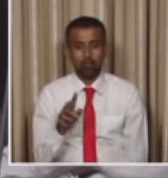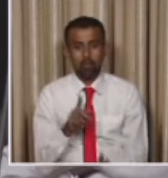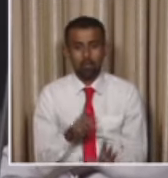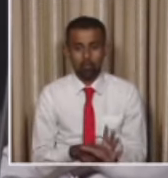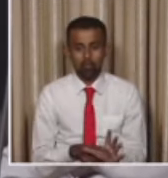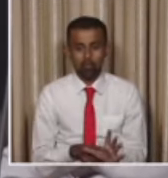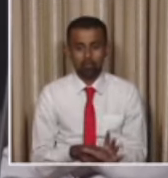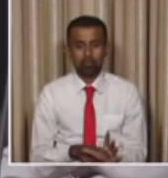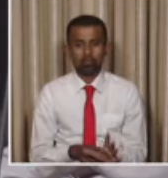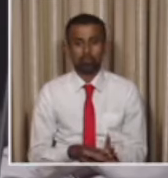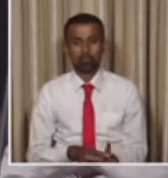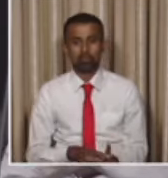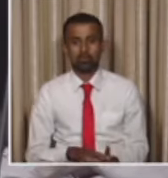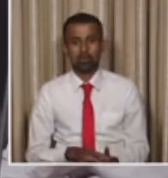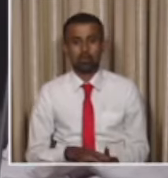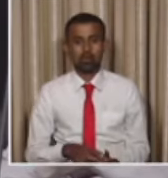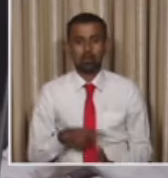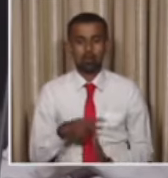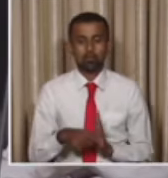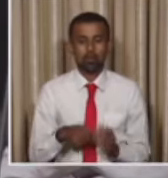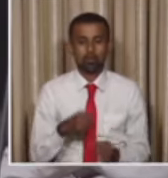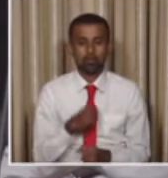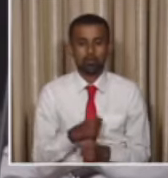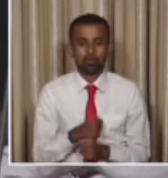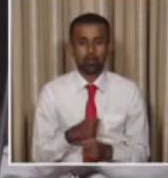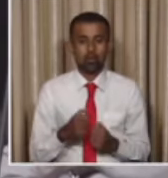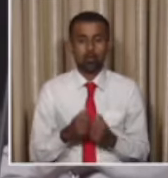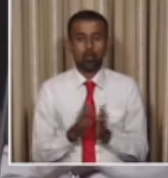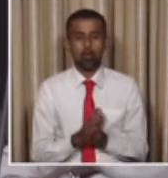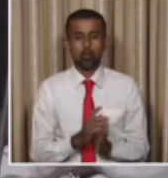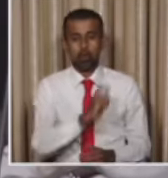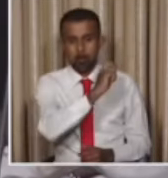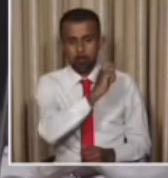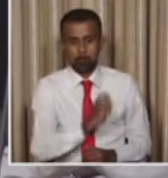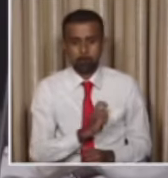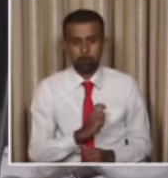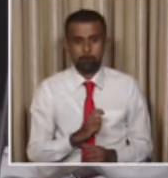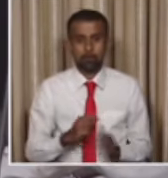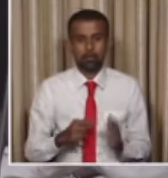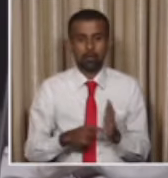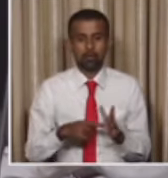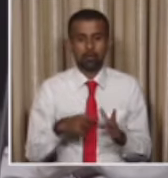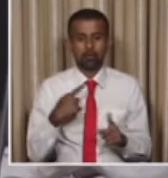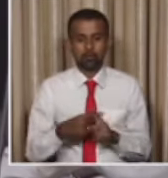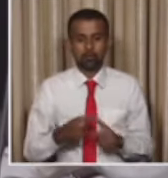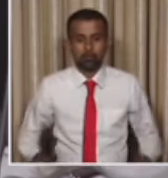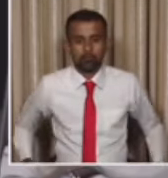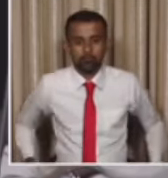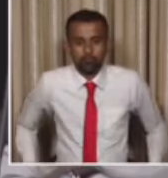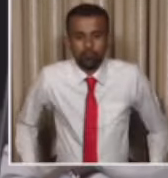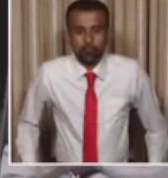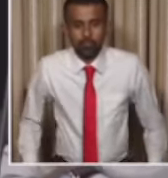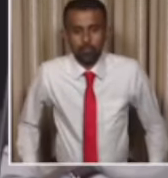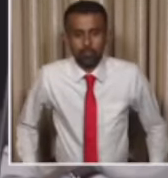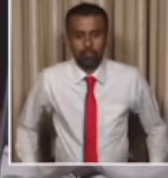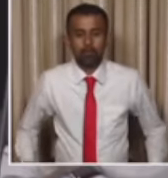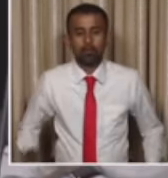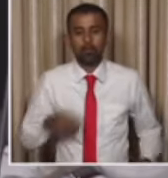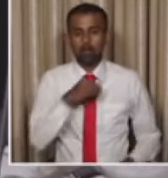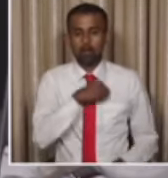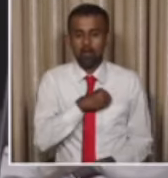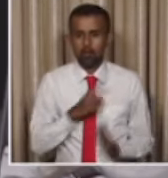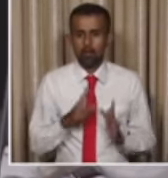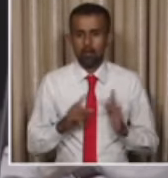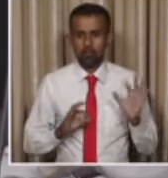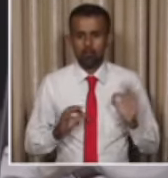අවුරුද්දේදී ලංකා ආණ්ඩුවේ සියලුම ආදායම්, බදු ආදායම්, ලාභ ලාභාංශ පොලී කුලී වැනි